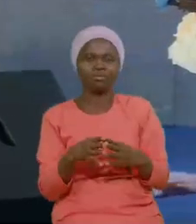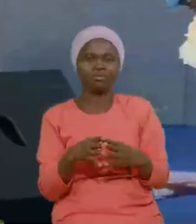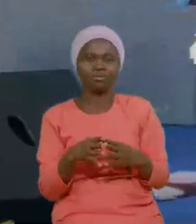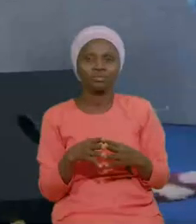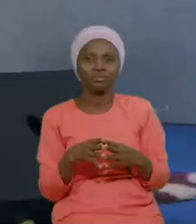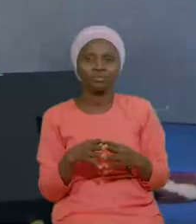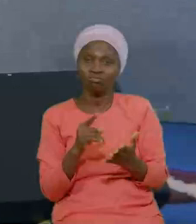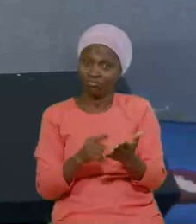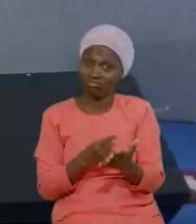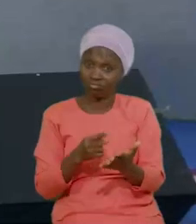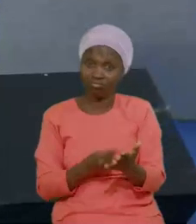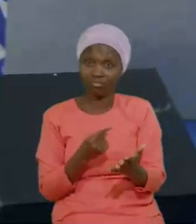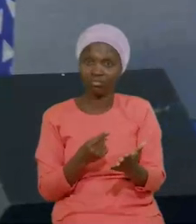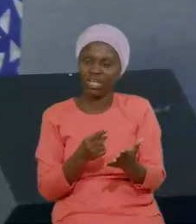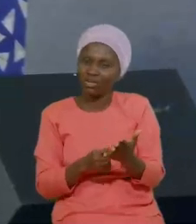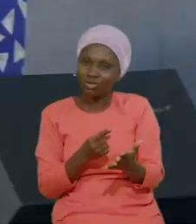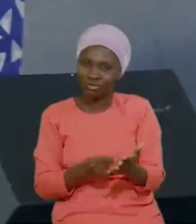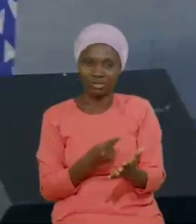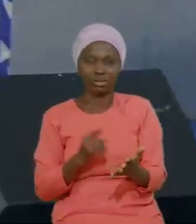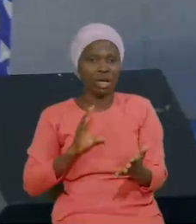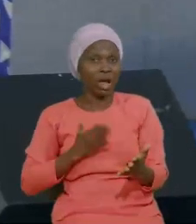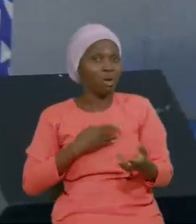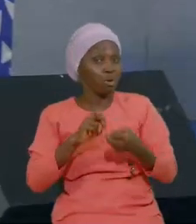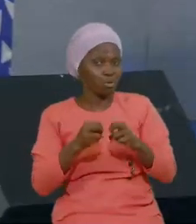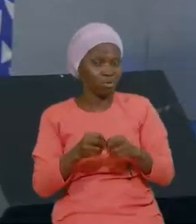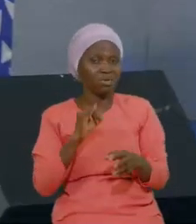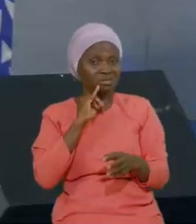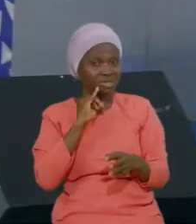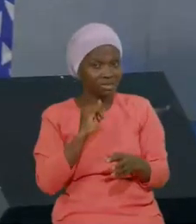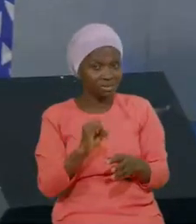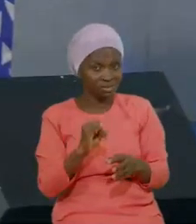Il a continué.